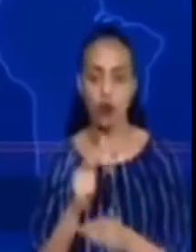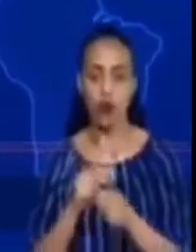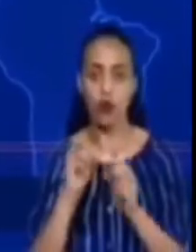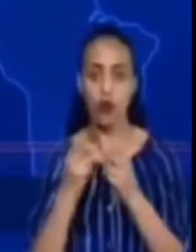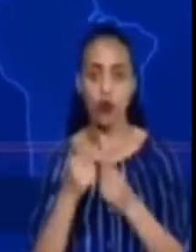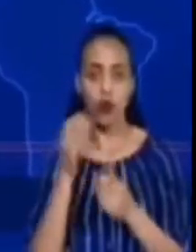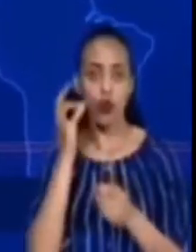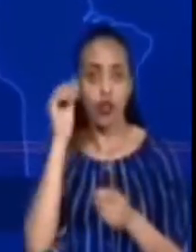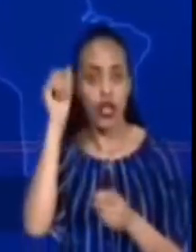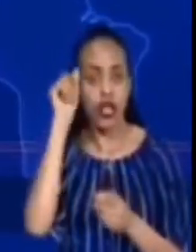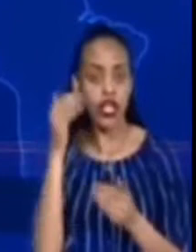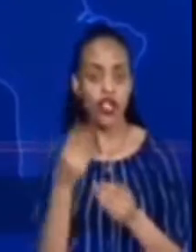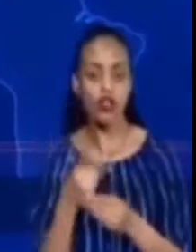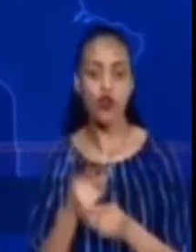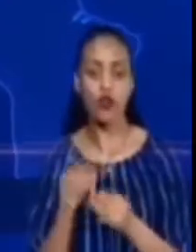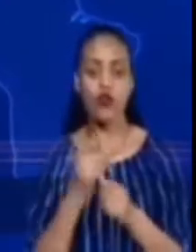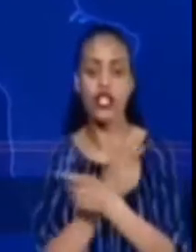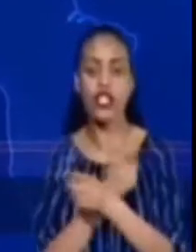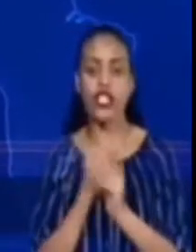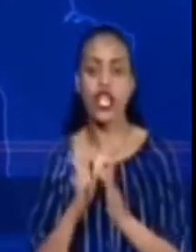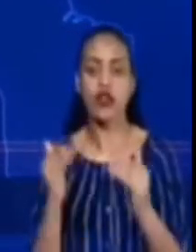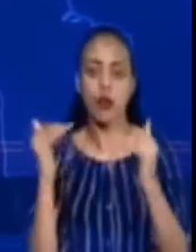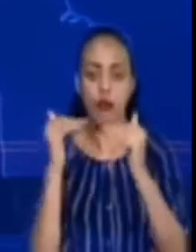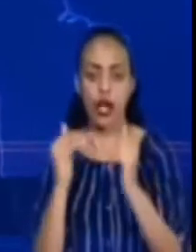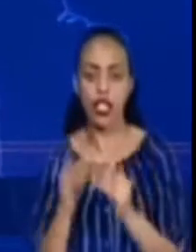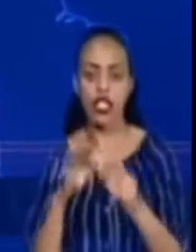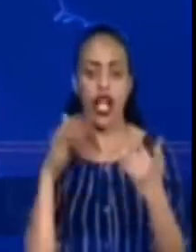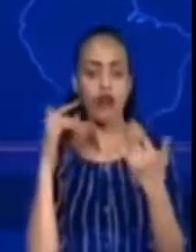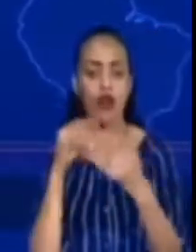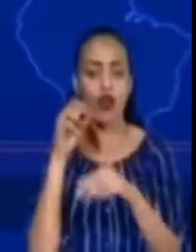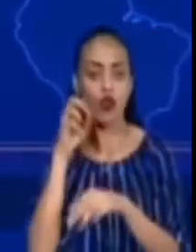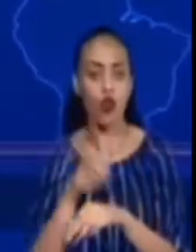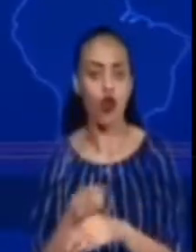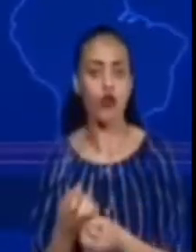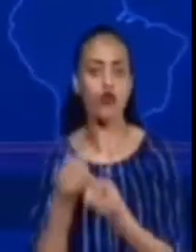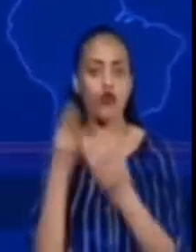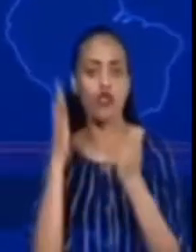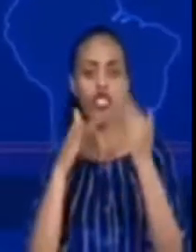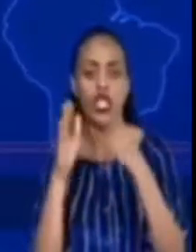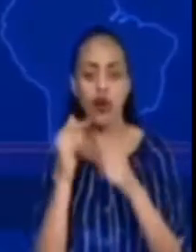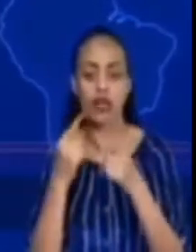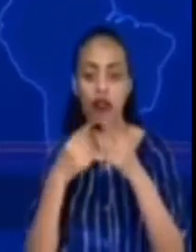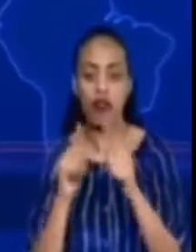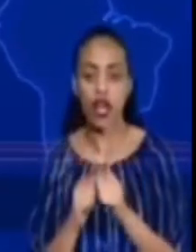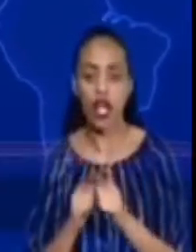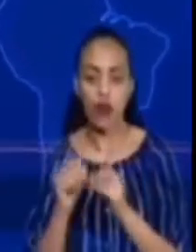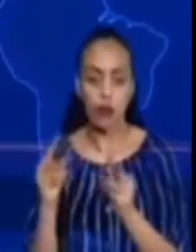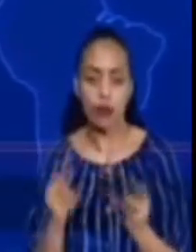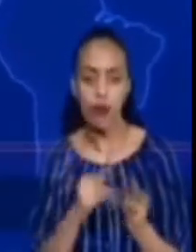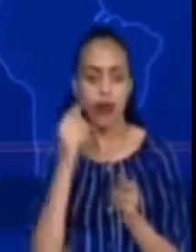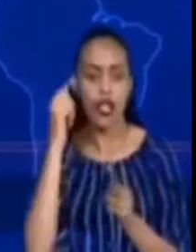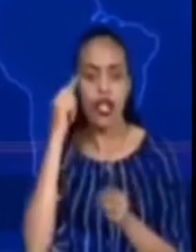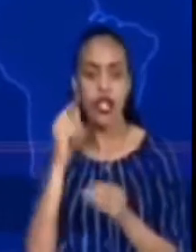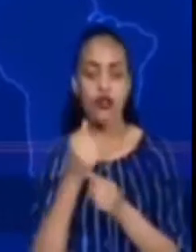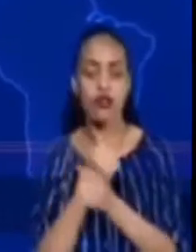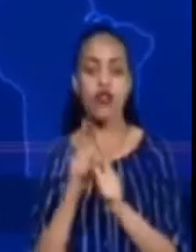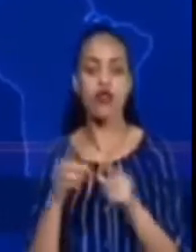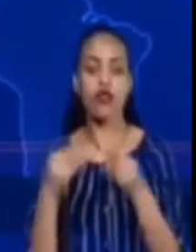ባይንድ ያርገ ሂስትሪ ነው በኢትዮጵያ መፈጻም ፈልጉት ያ የለም የለም